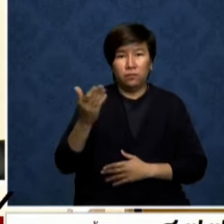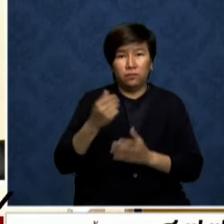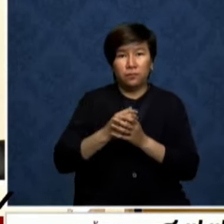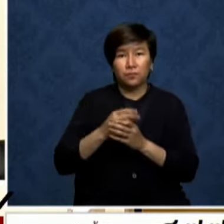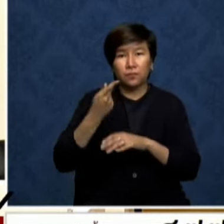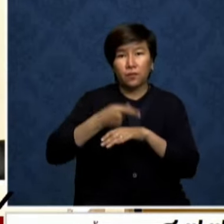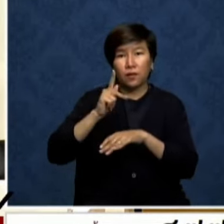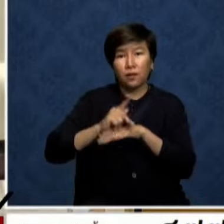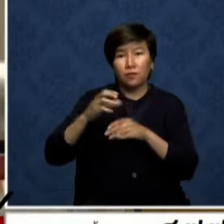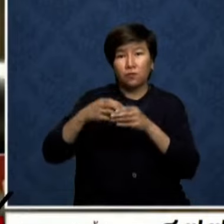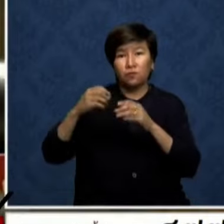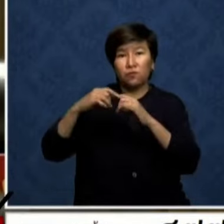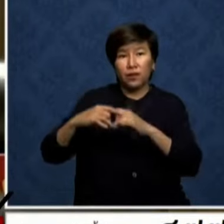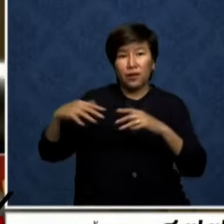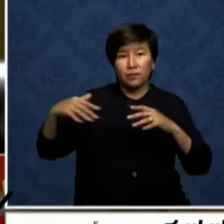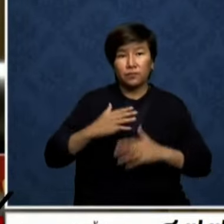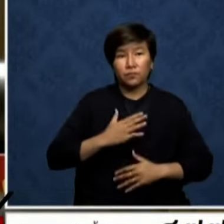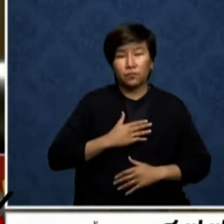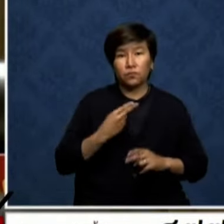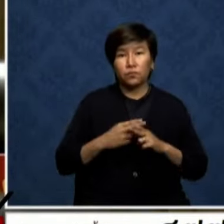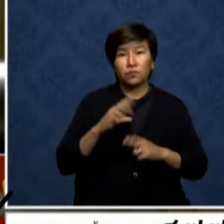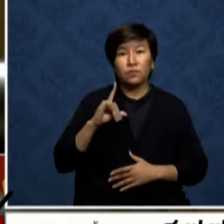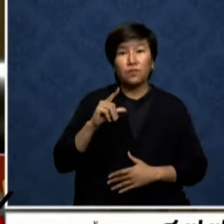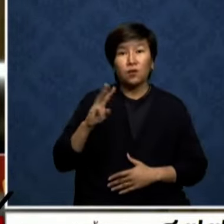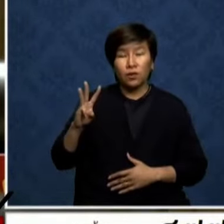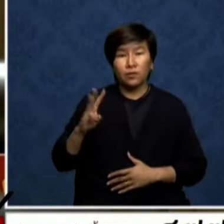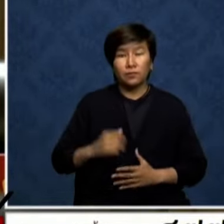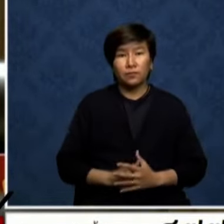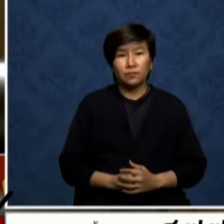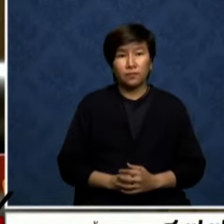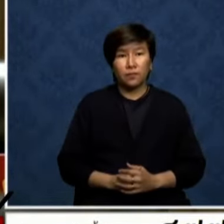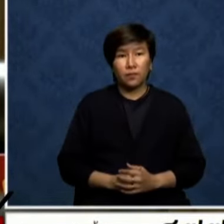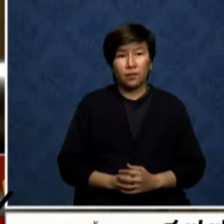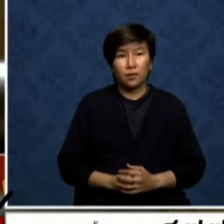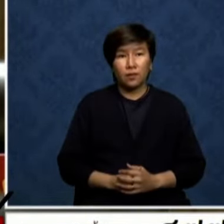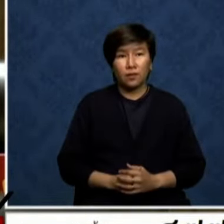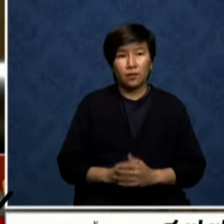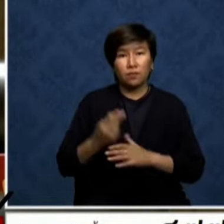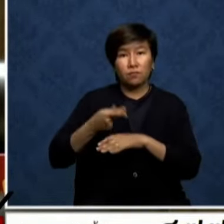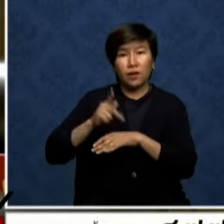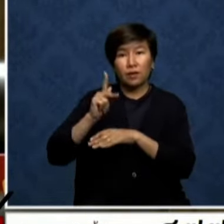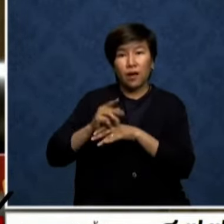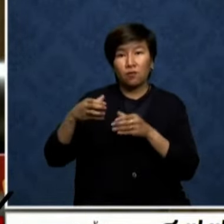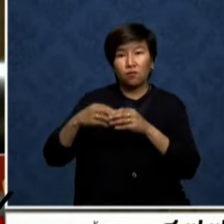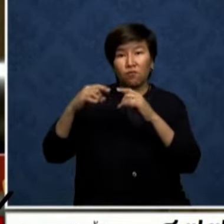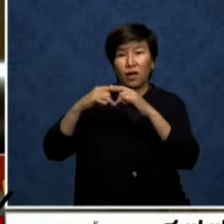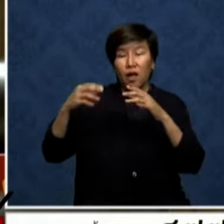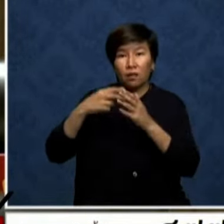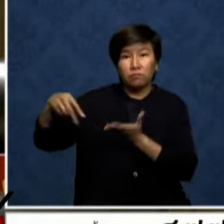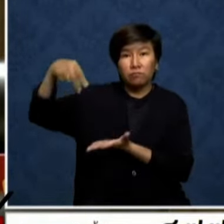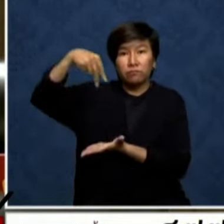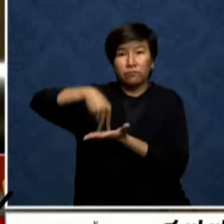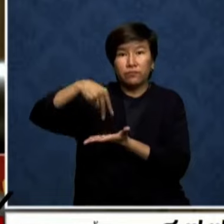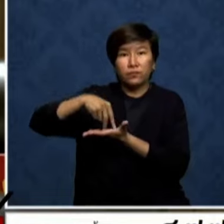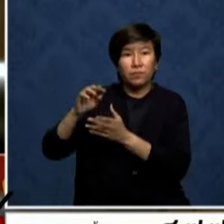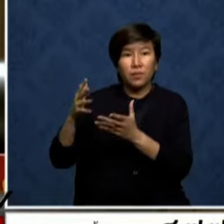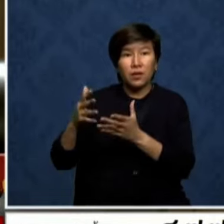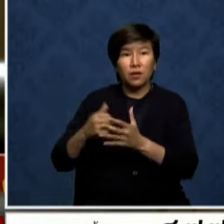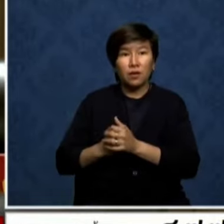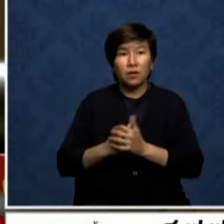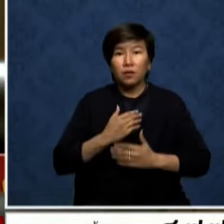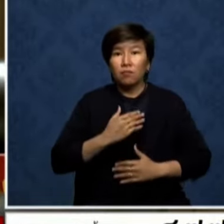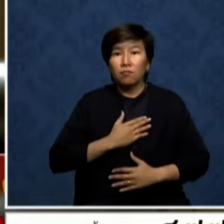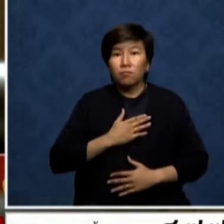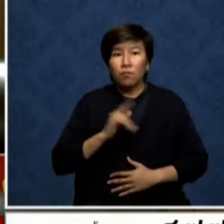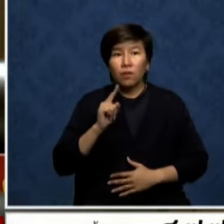luานพ ผมใช้วัฒนาตนระดัถาทานพระทานฝ ESTjm ไมรบขึ้นนะครับผมจะให้ทานพ